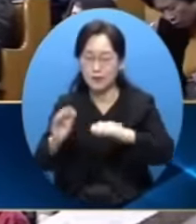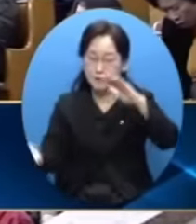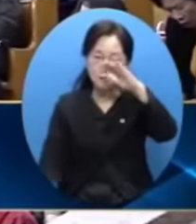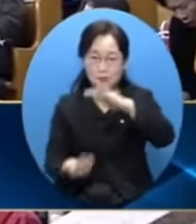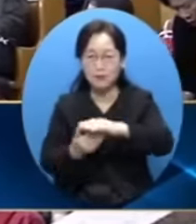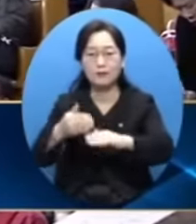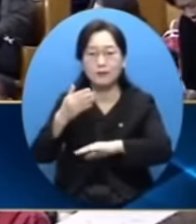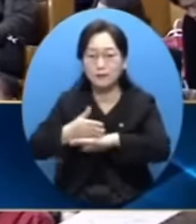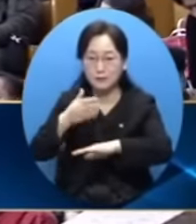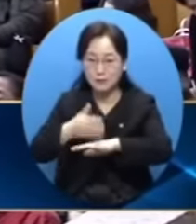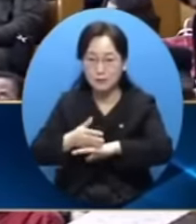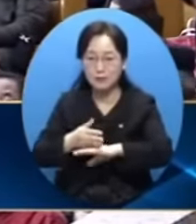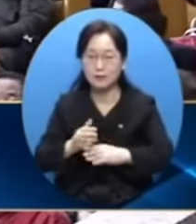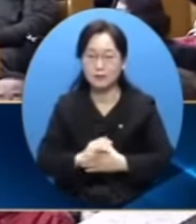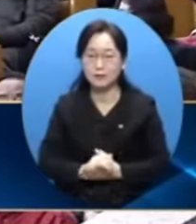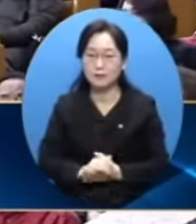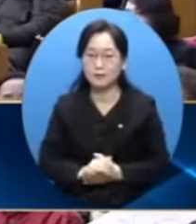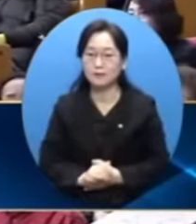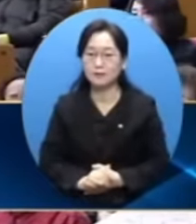절대 감사.